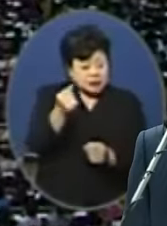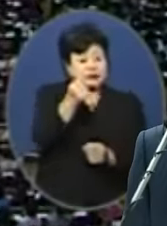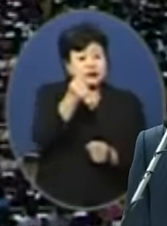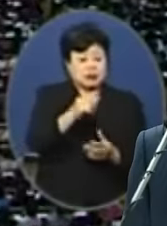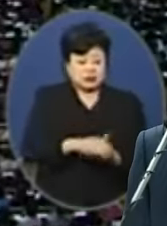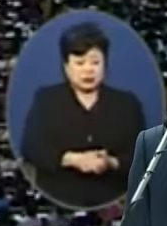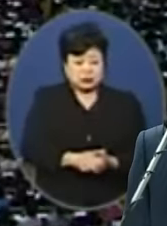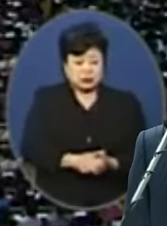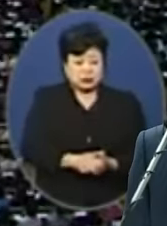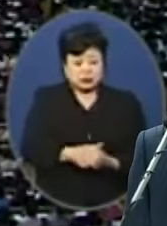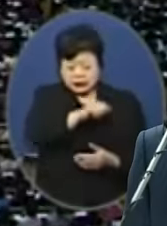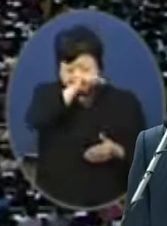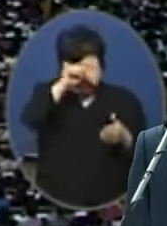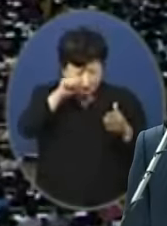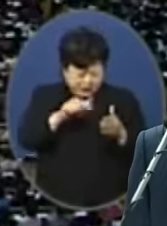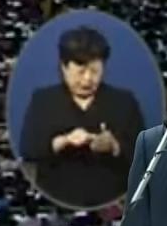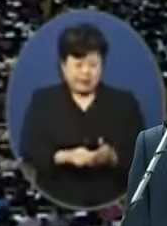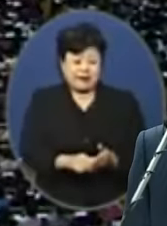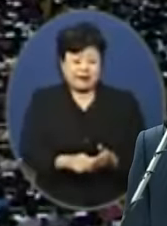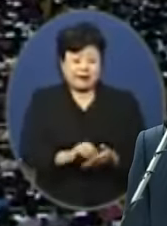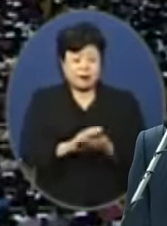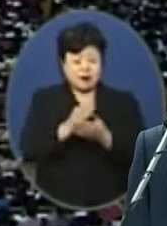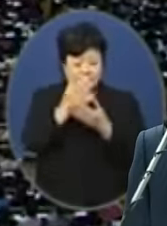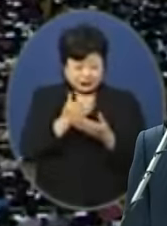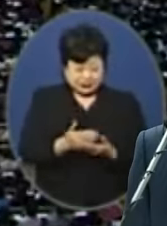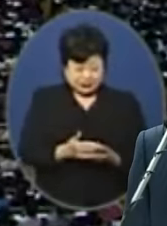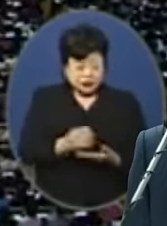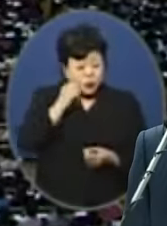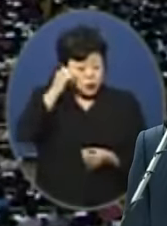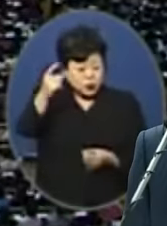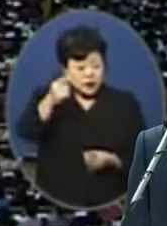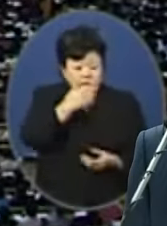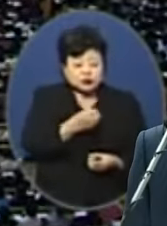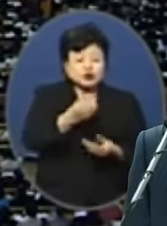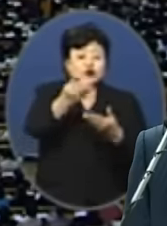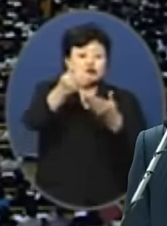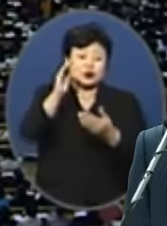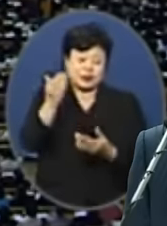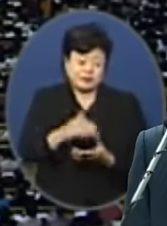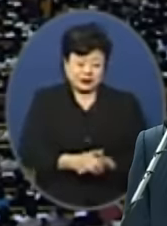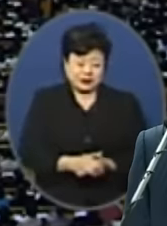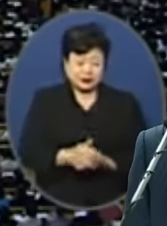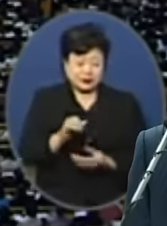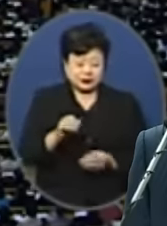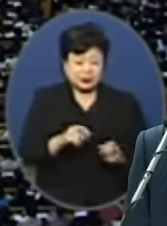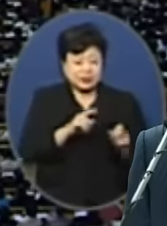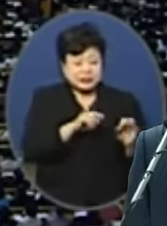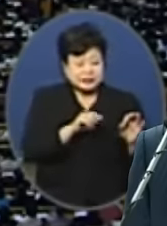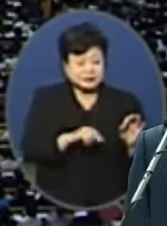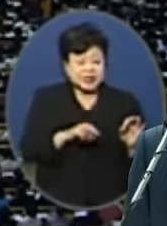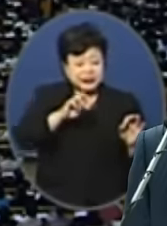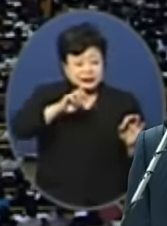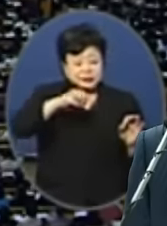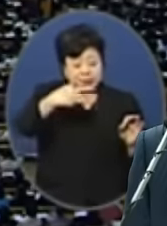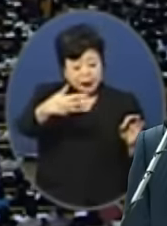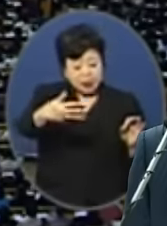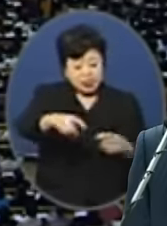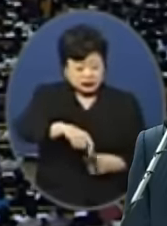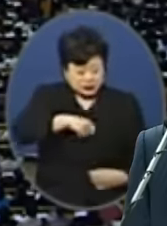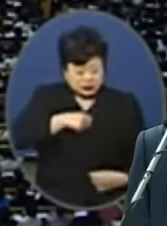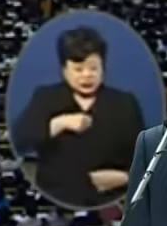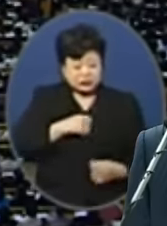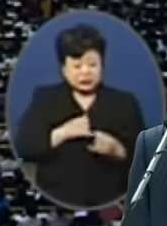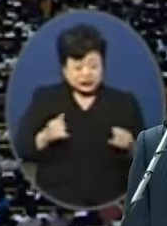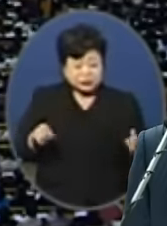것이 우리 생애를 변화시키는 위대한 축복이 되는 것입니다. 히브리서 10장 38절에 나 의인은